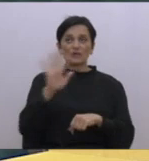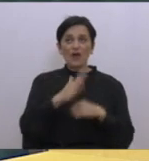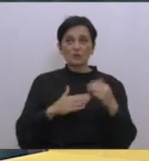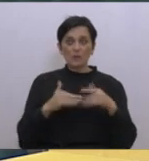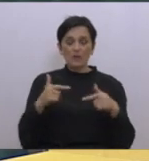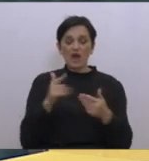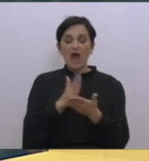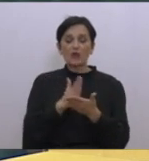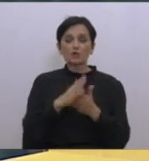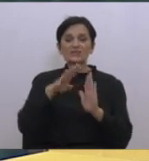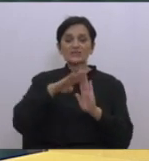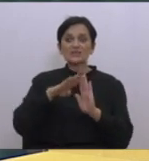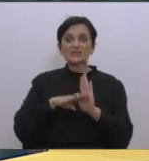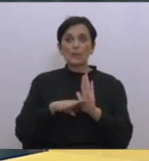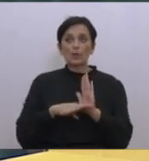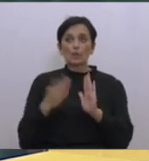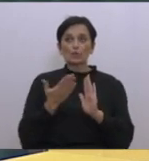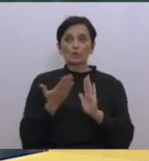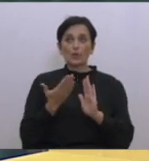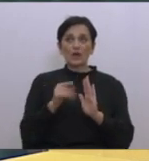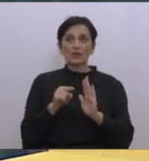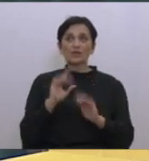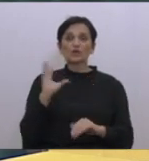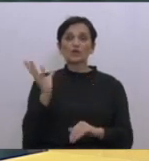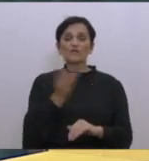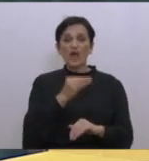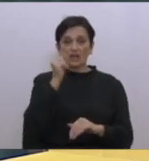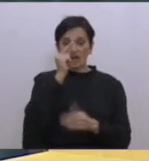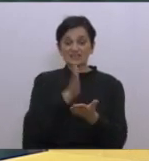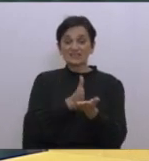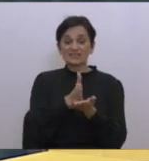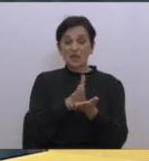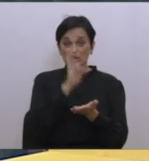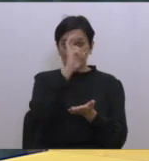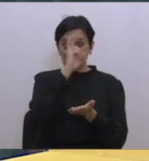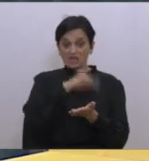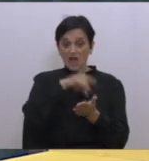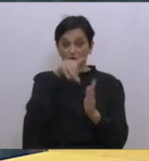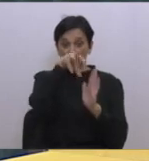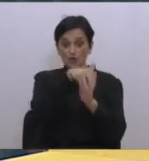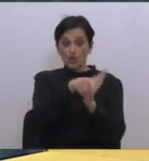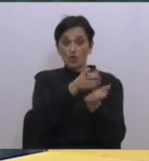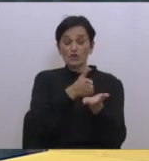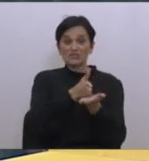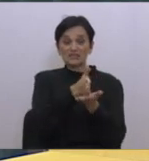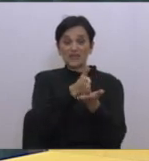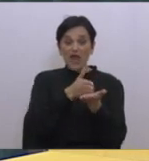პრაქტიკაში არსებულ სისტემაზე, რომლითაც ყველა სტაჟორი, ვინც კი საჯარო დაწესებულებებში სტაჟირებას